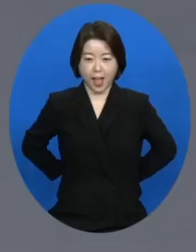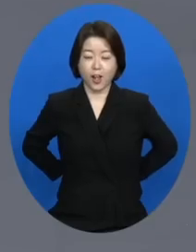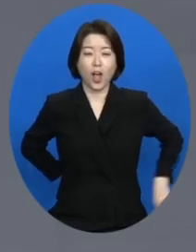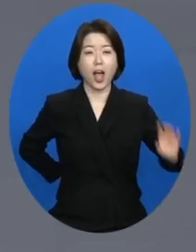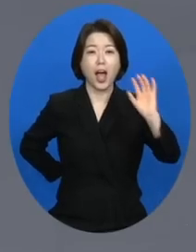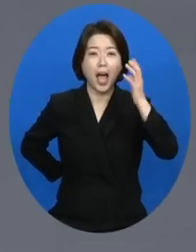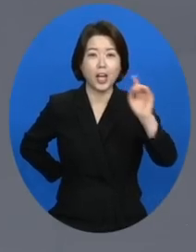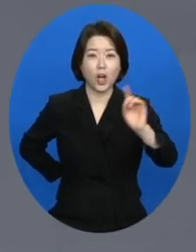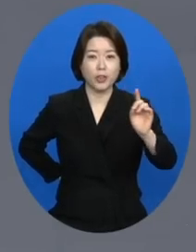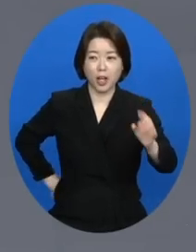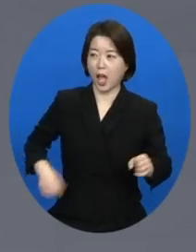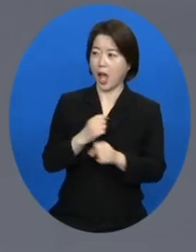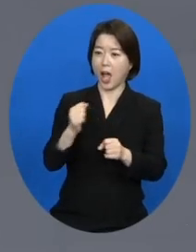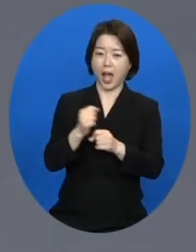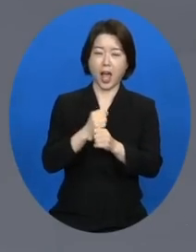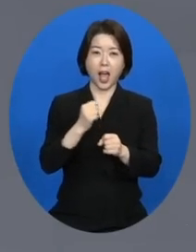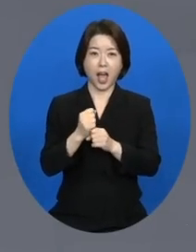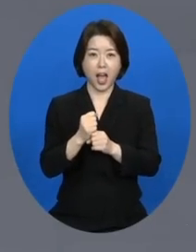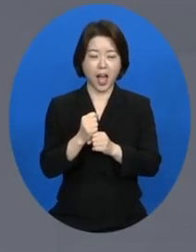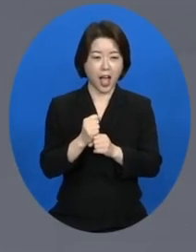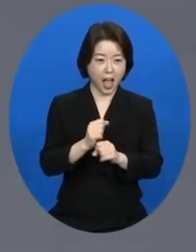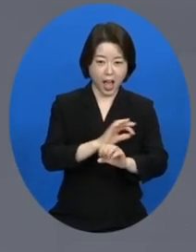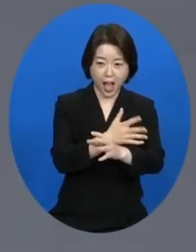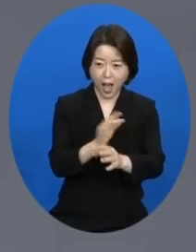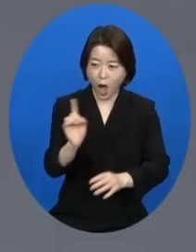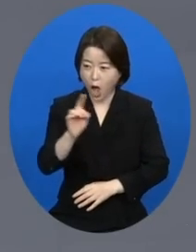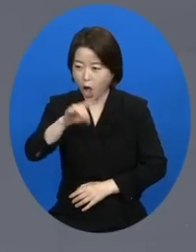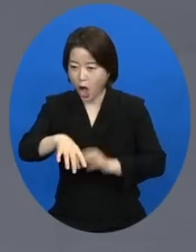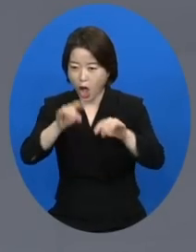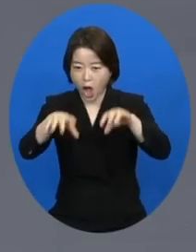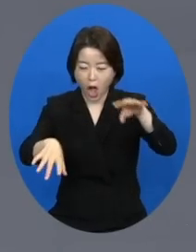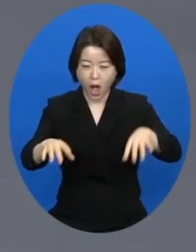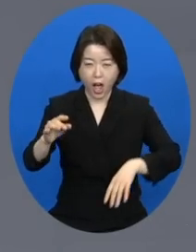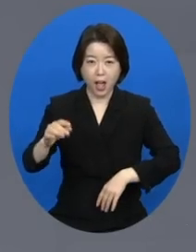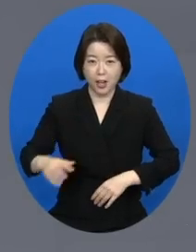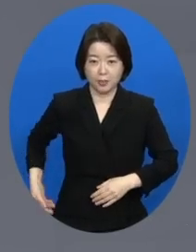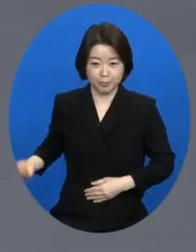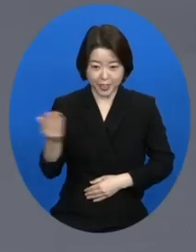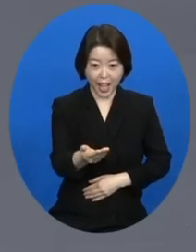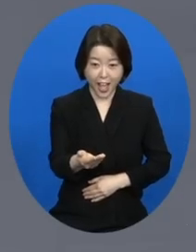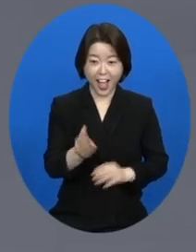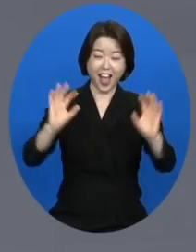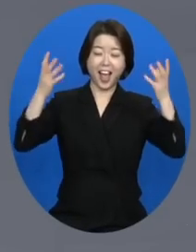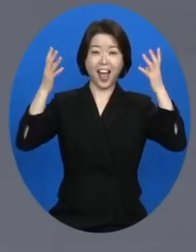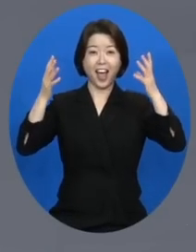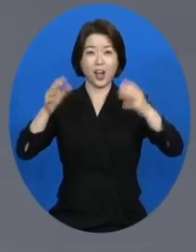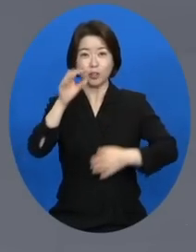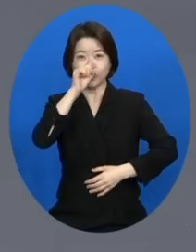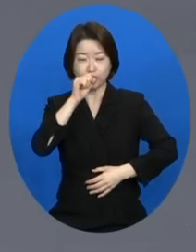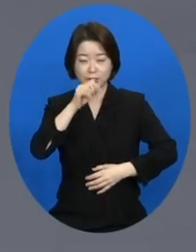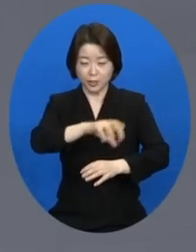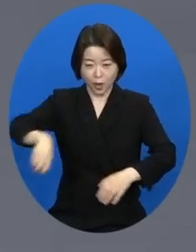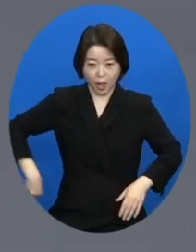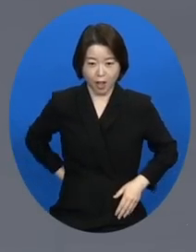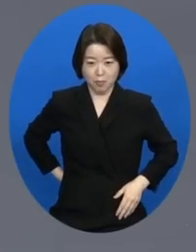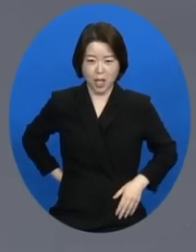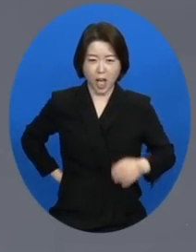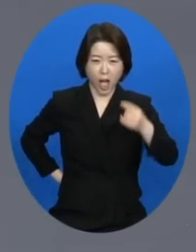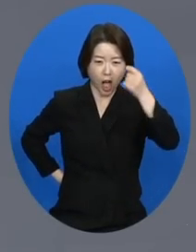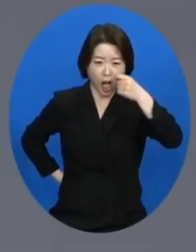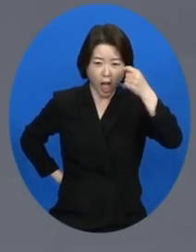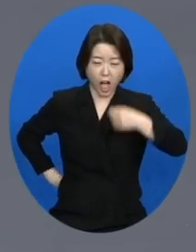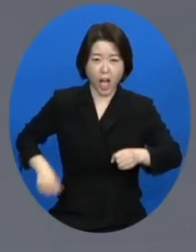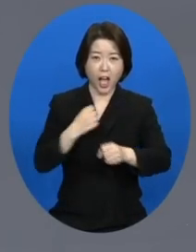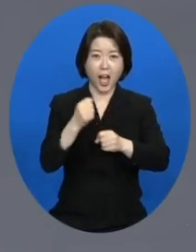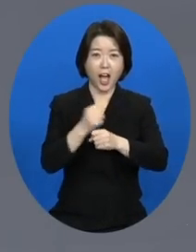어떡하죠? 당황하기 시작합니다. 장난감이 어디 갔지? 그러다가 다시 보여주면, 다시 나타났네? 그러다가 사라지면 당황해